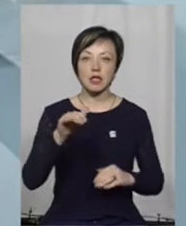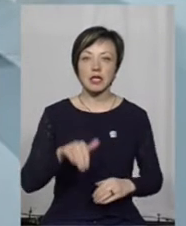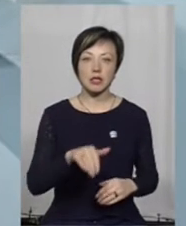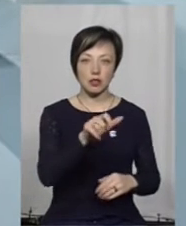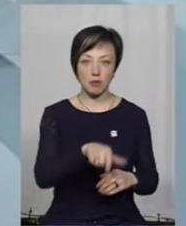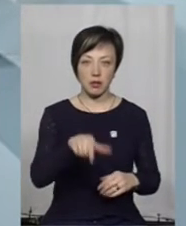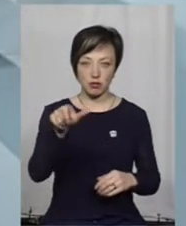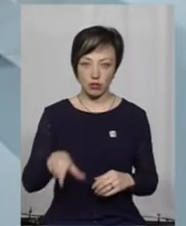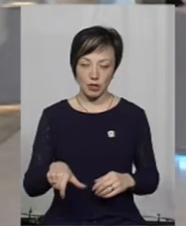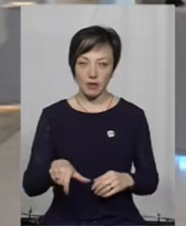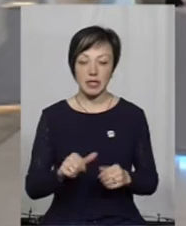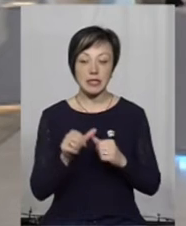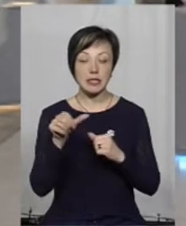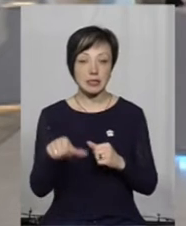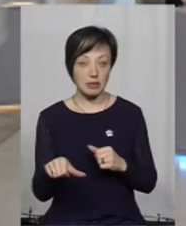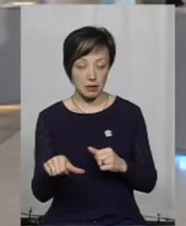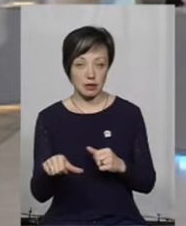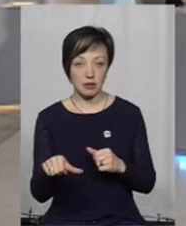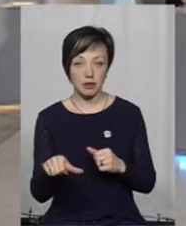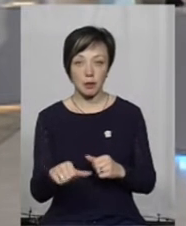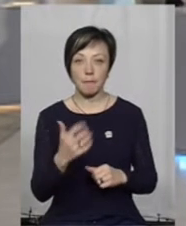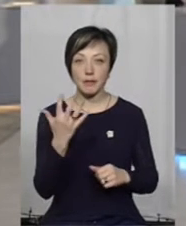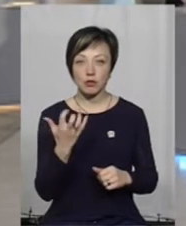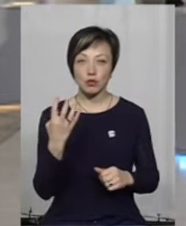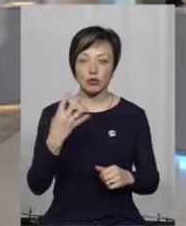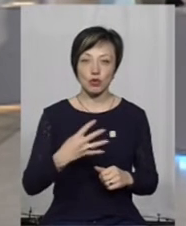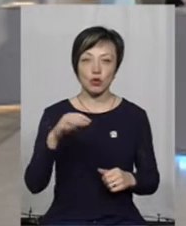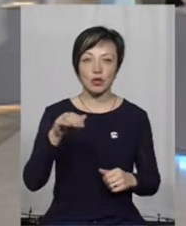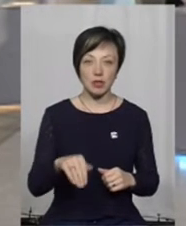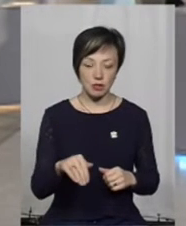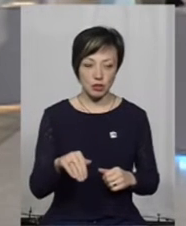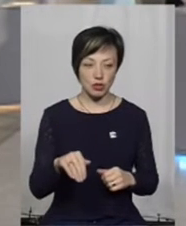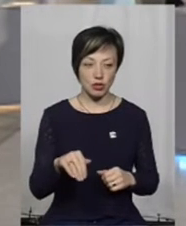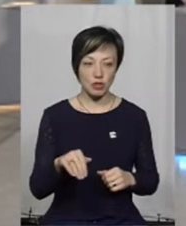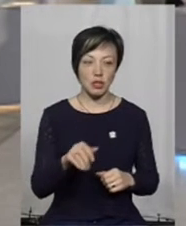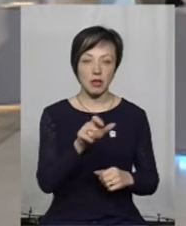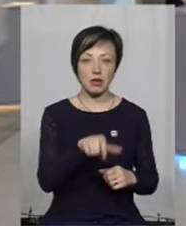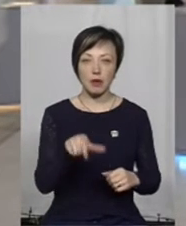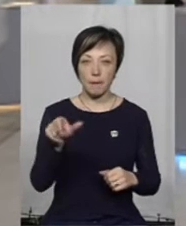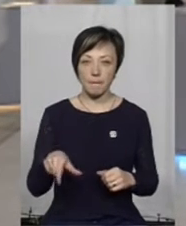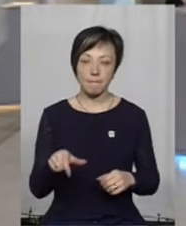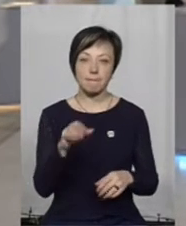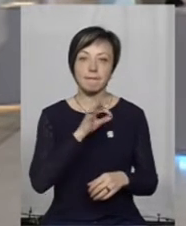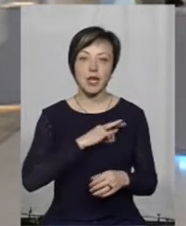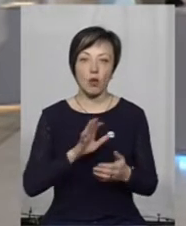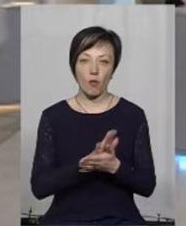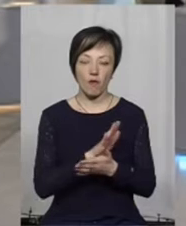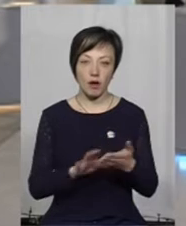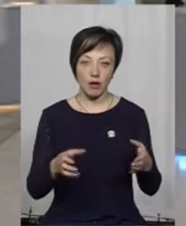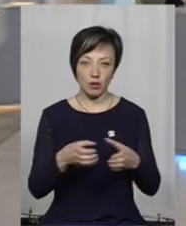пасажирів. З них 540 тисяч – це були пасажири пільгових